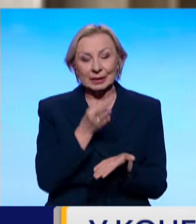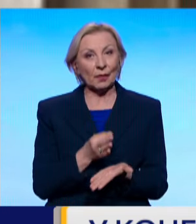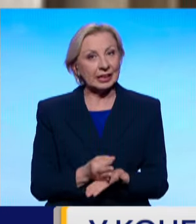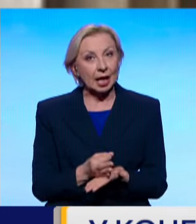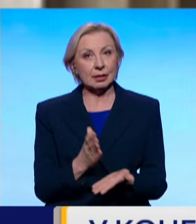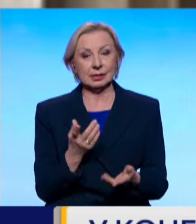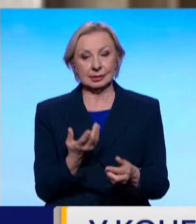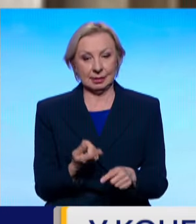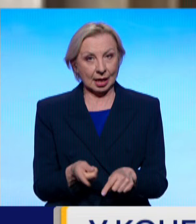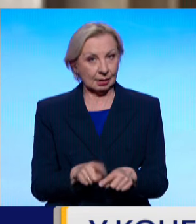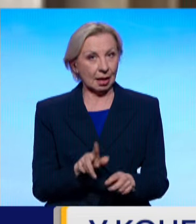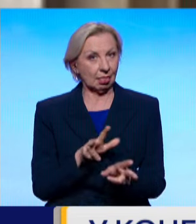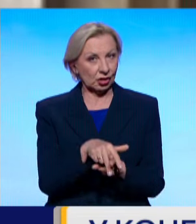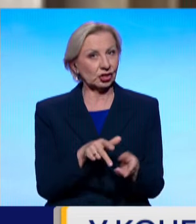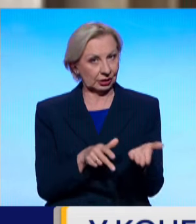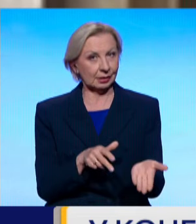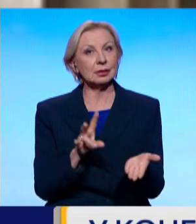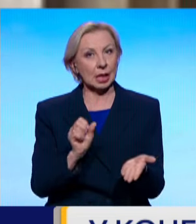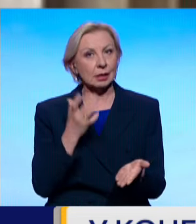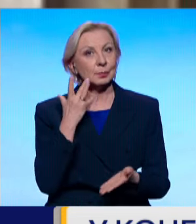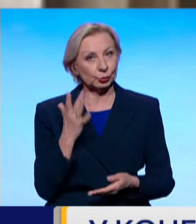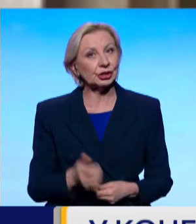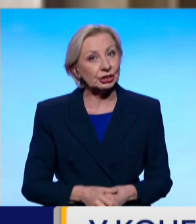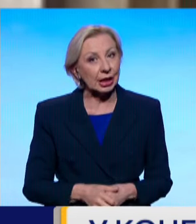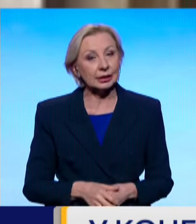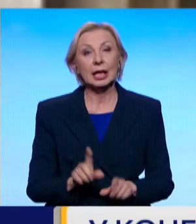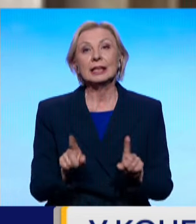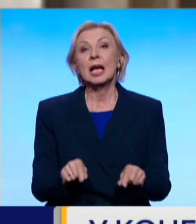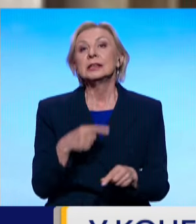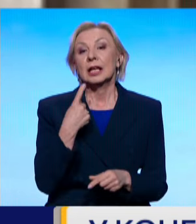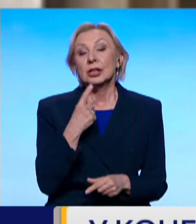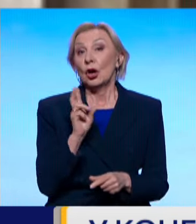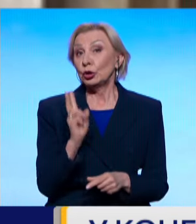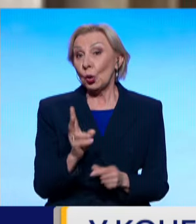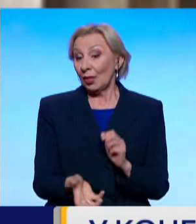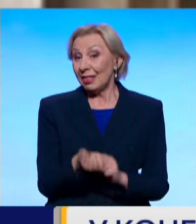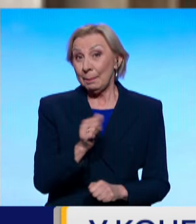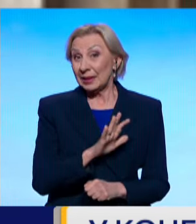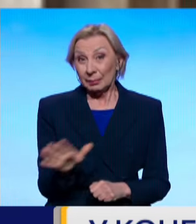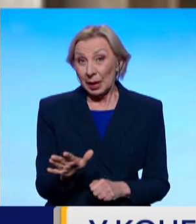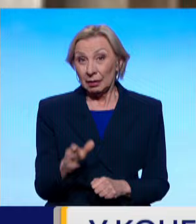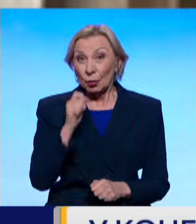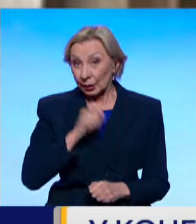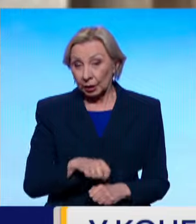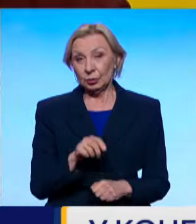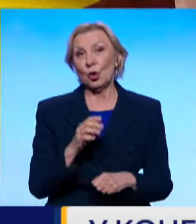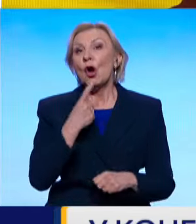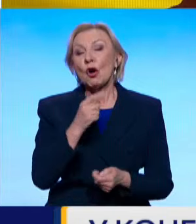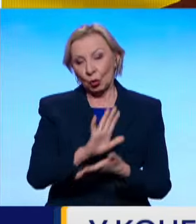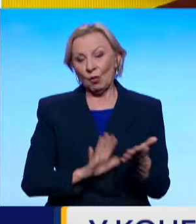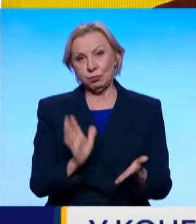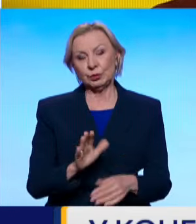яка лежить на Сполучених Штатах. І Ненсі Пелосі навіть сказали, що ті, хто Україну не підтримує, що кров буде на ваших руках.